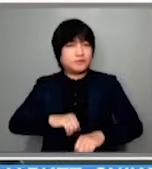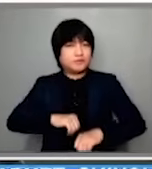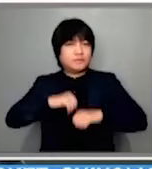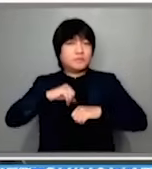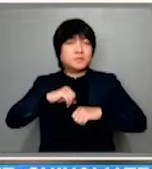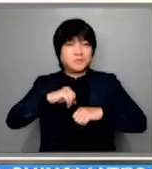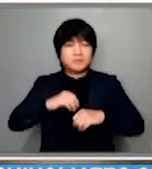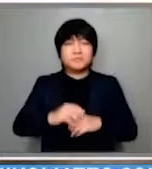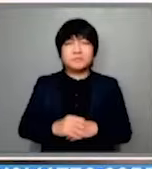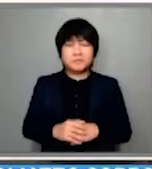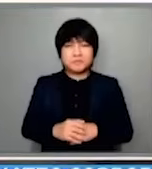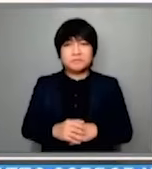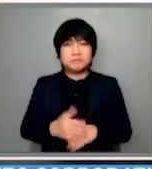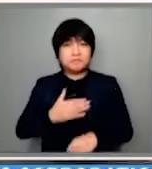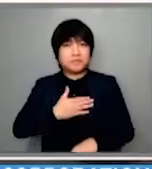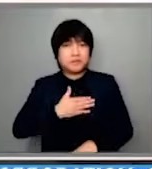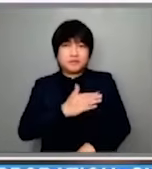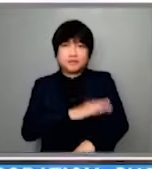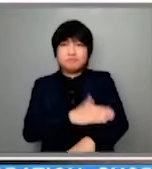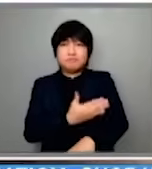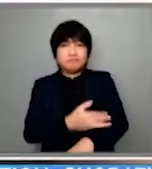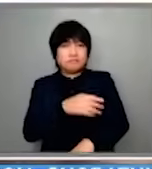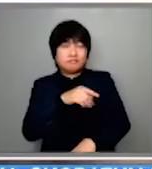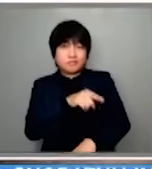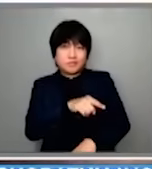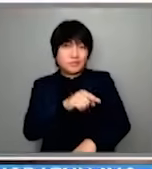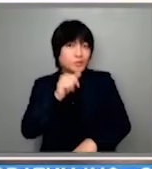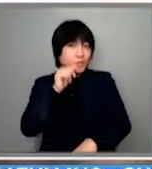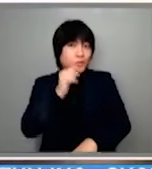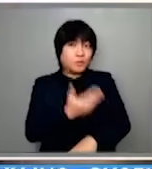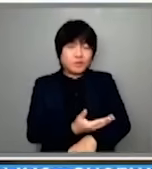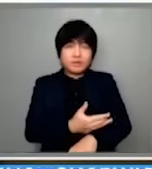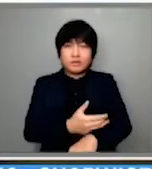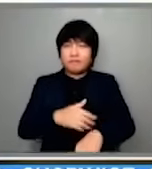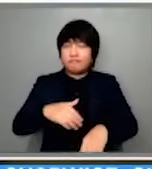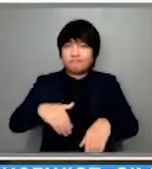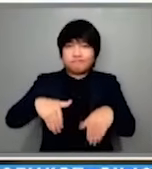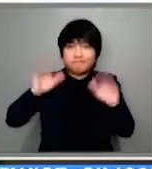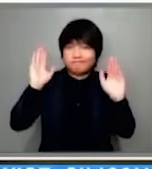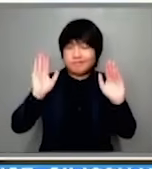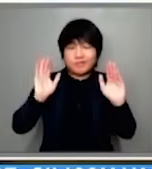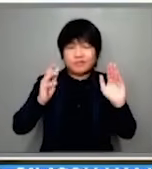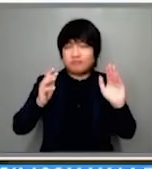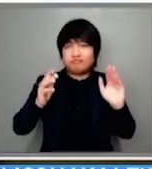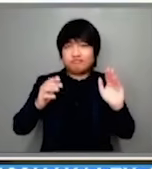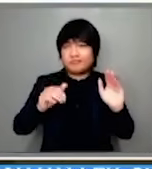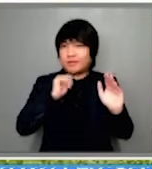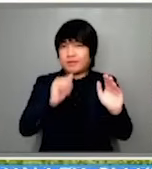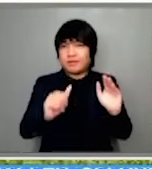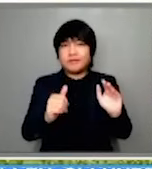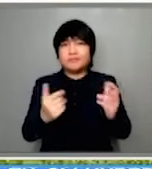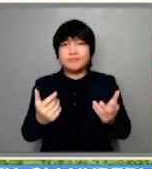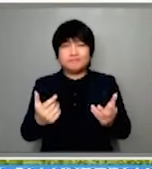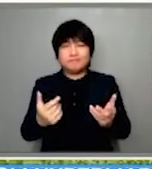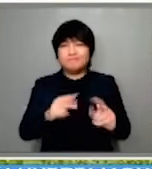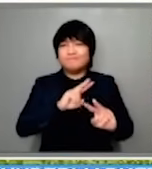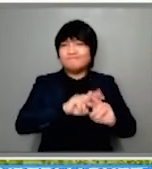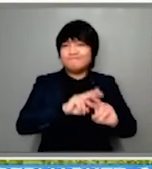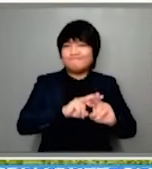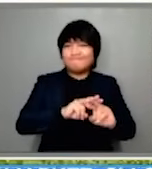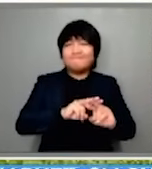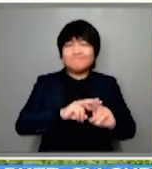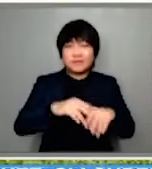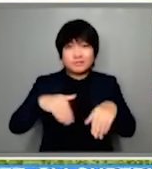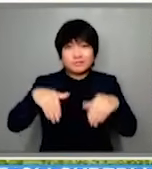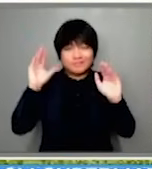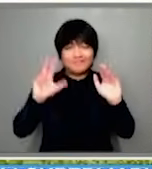Siya yung anak na hindi talaga sumusuko. Kaya hashtag never give up. And yung word na yon, yan, hindi talaga yan